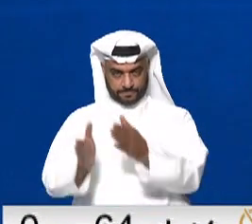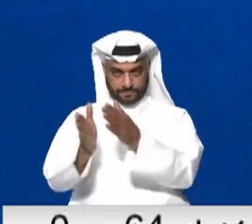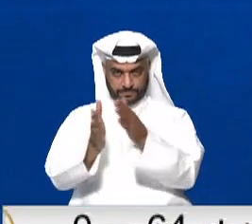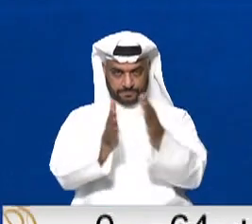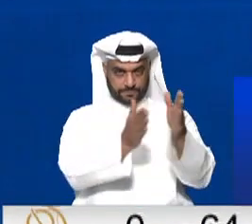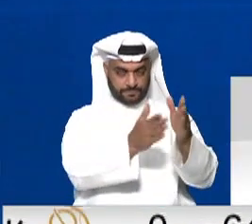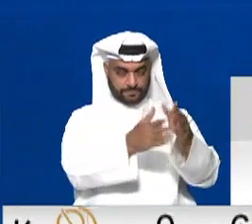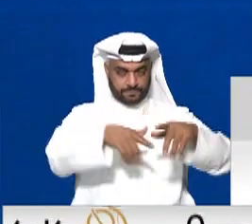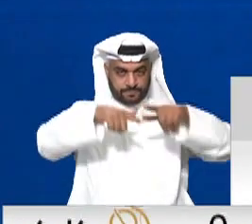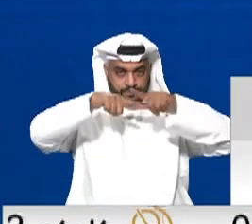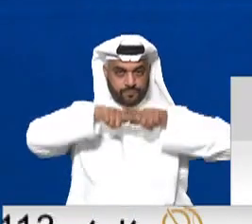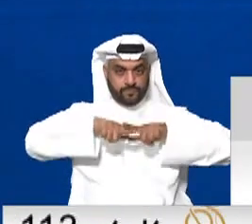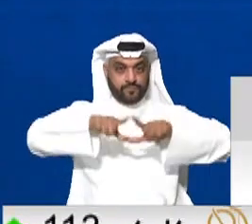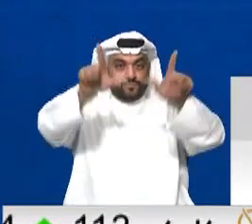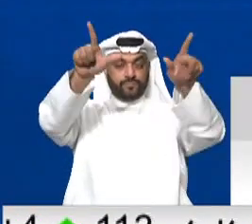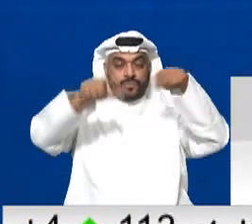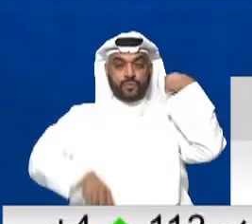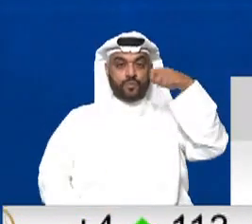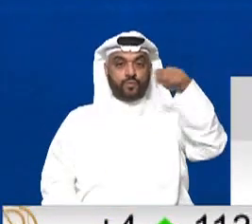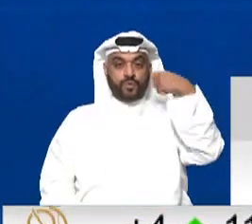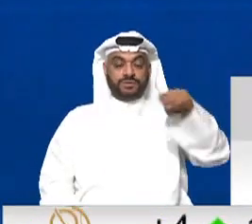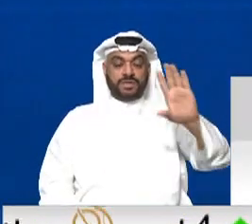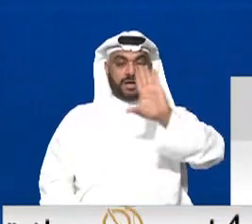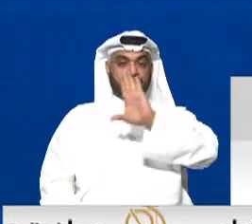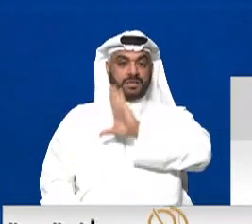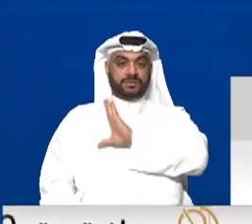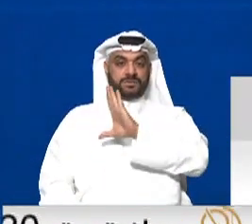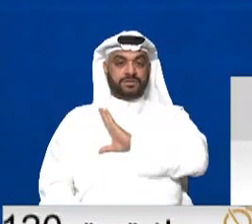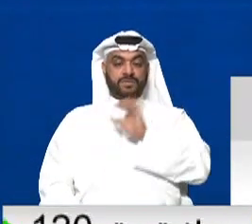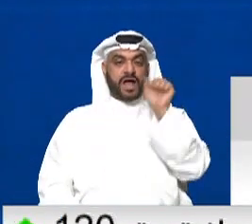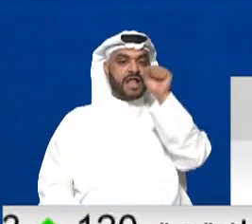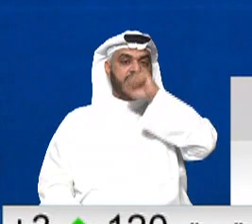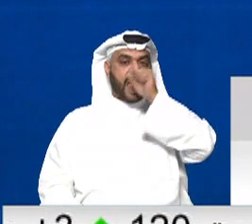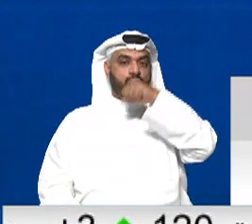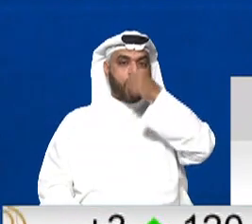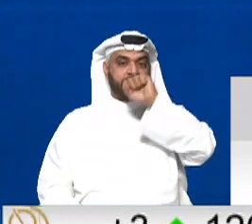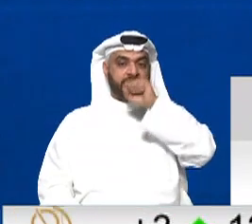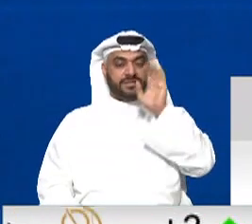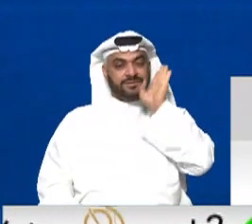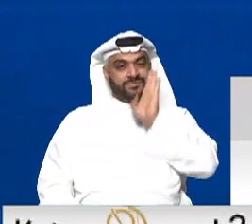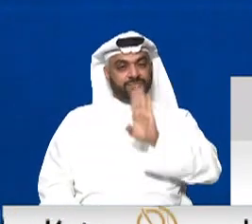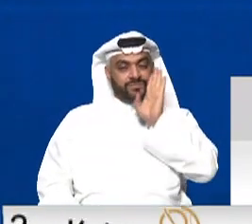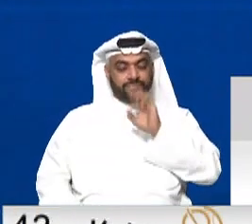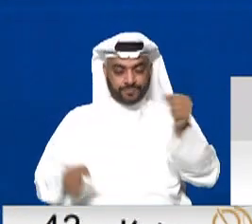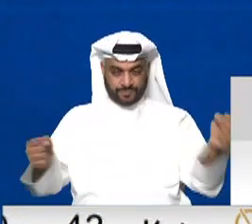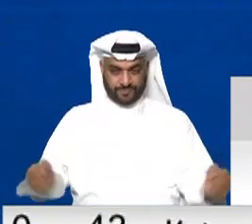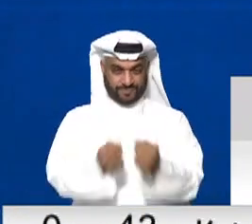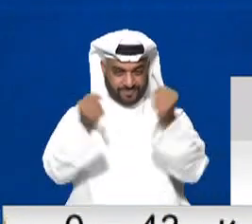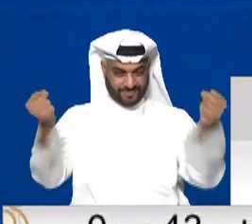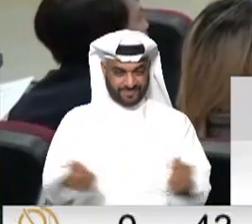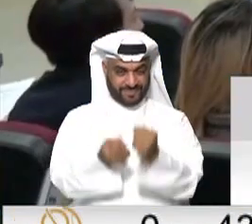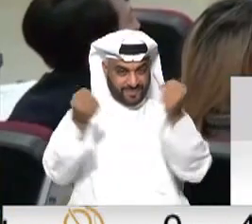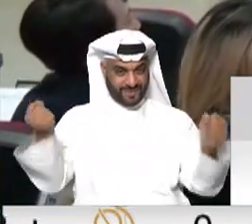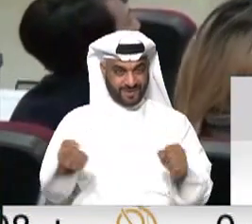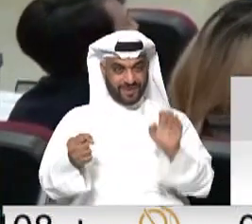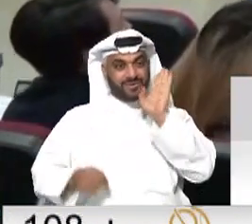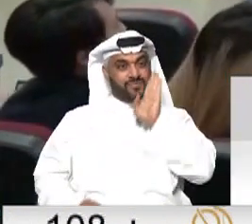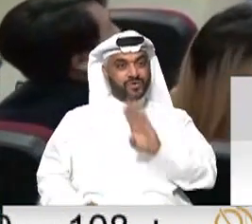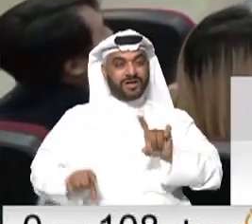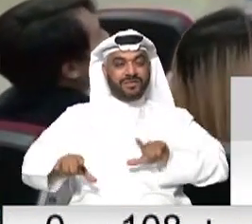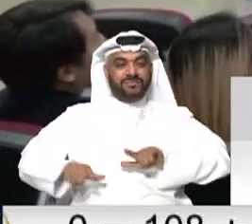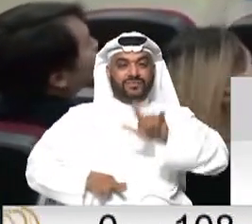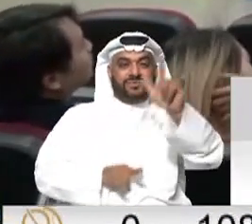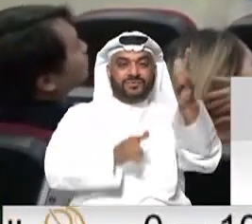أعلنت وزارة الدفاع التايوانية أن مناورات هانغ كوانغ العسكرية سنوية ستركز على مكافحة حصار